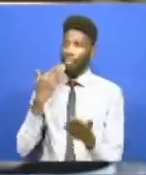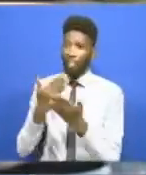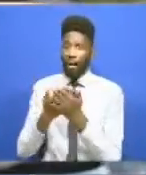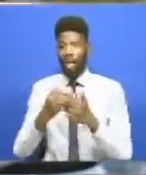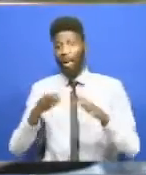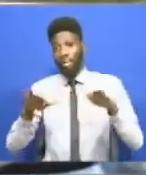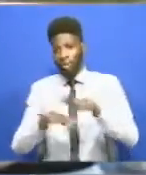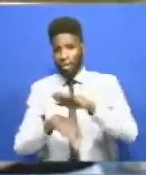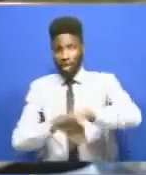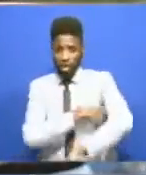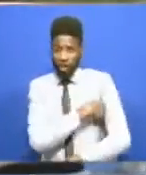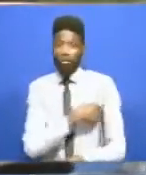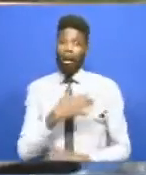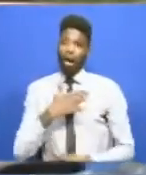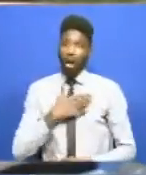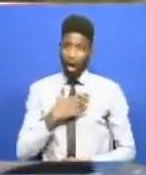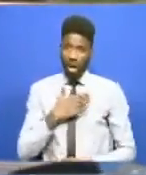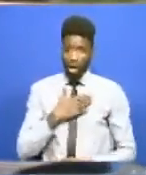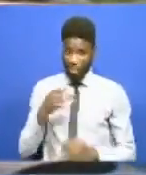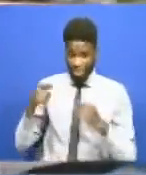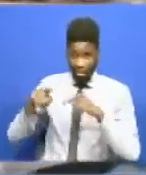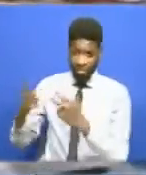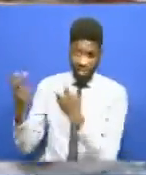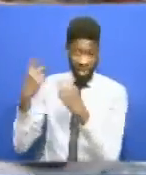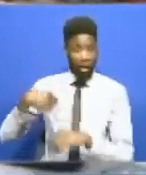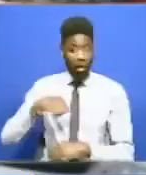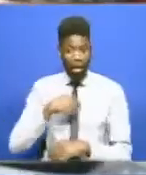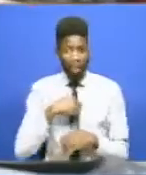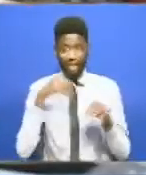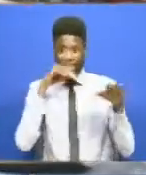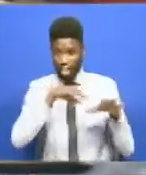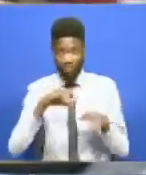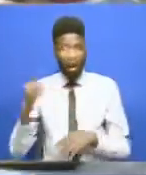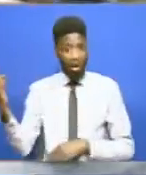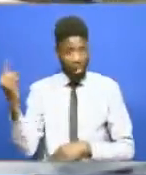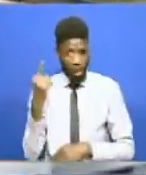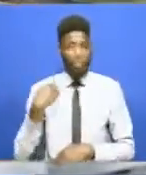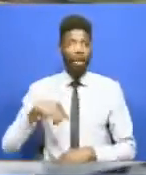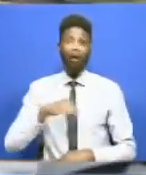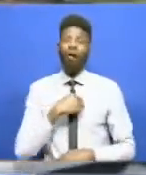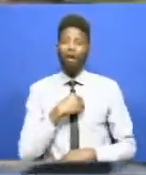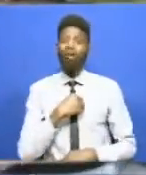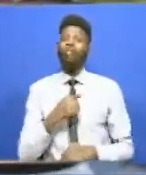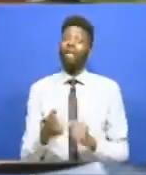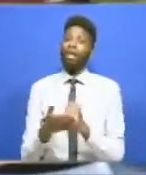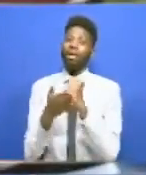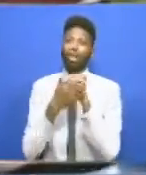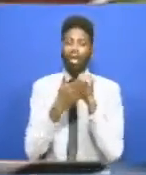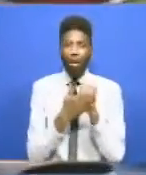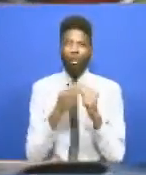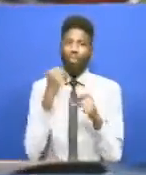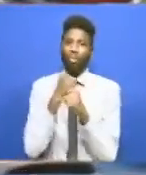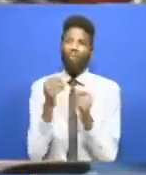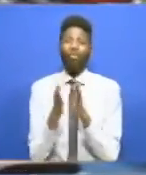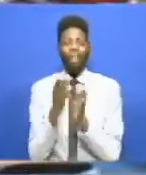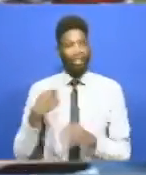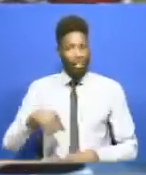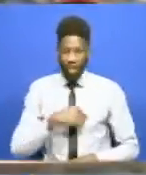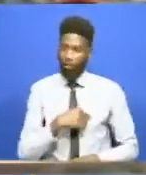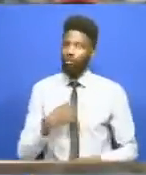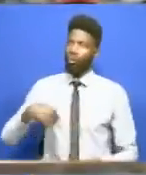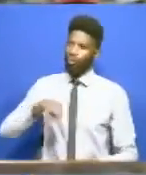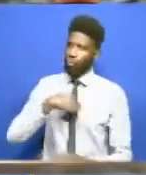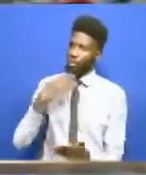Karia. Anaona tunalemewa, anakuja, anatuonyesha huu ni wepesi. Anafanya kazi pamoja na sisi na tunashukuru kwa